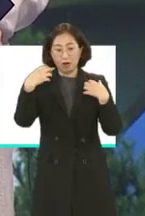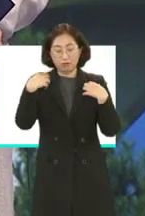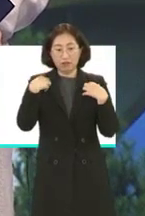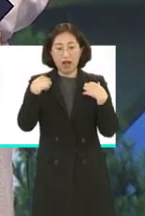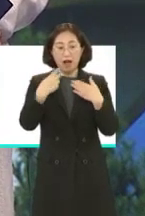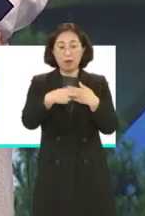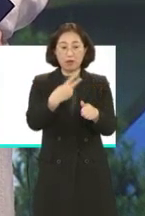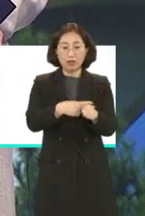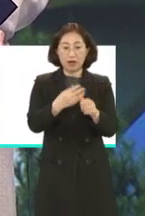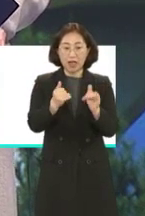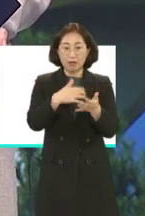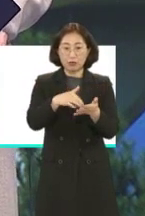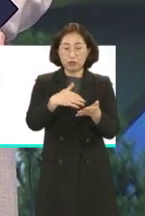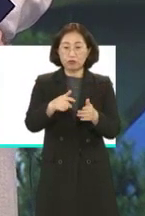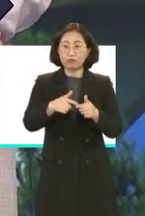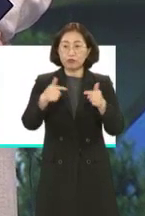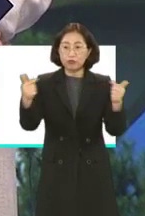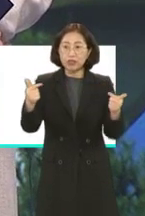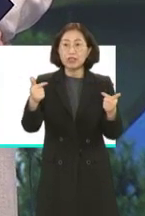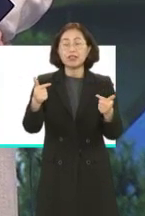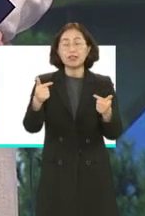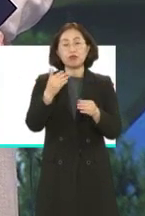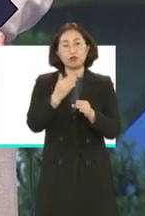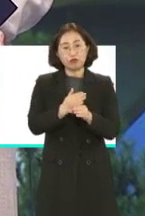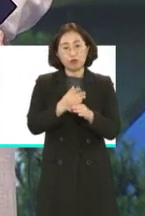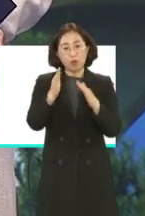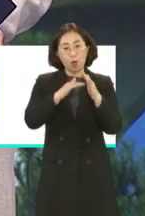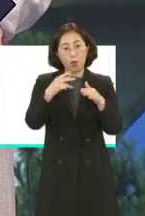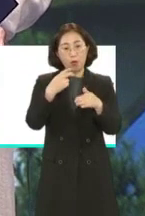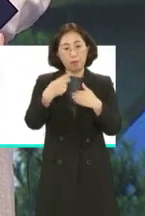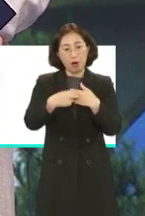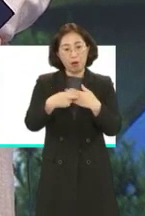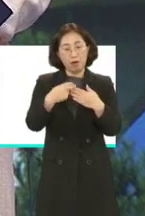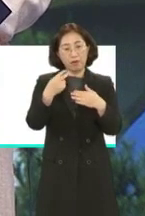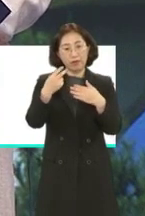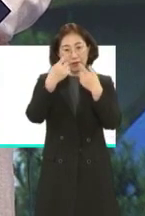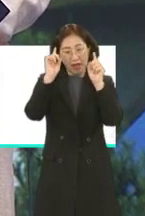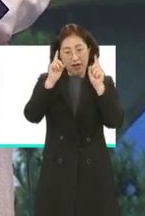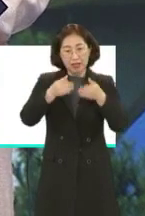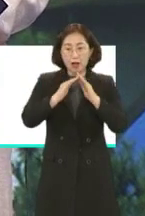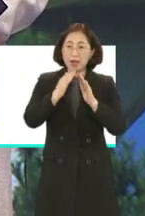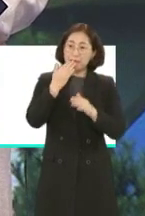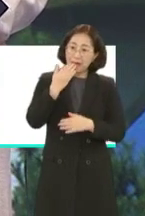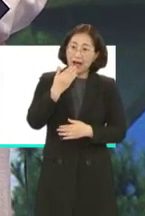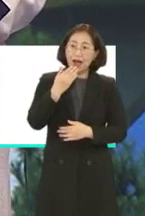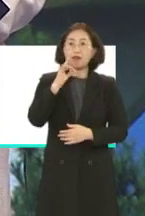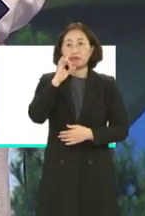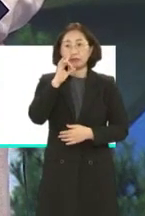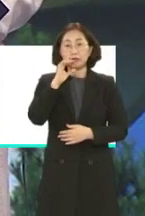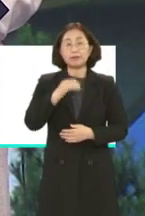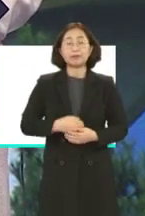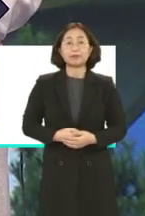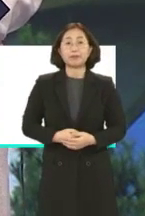정원 확대를 다시 추진하면서 공공의대 설립이 이루어질지 주목됩니다. 서울방송센터 이선학 기자가